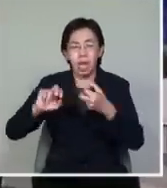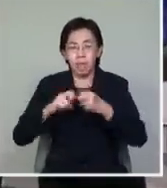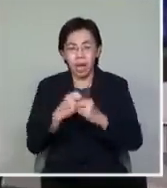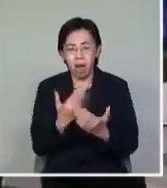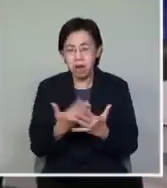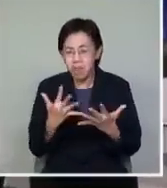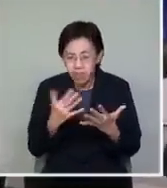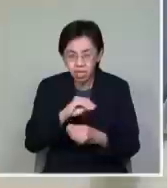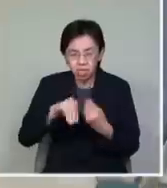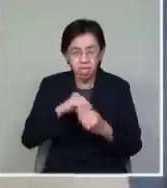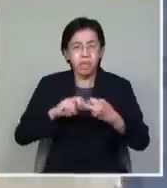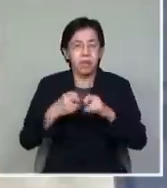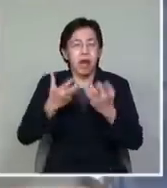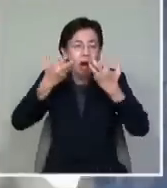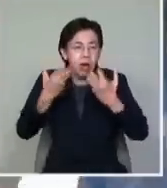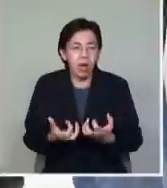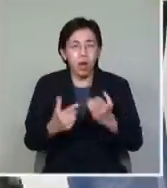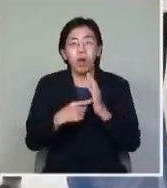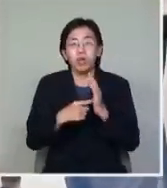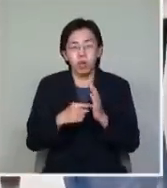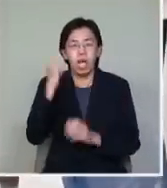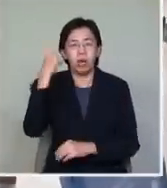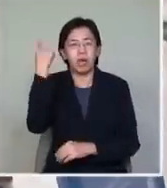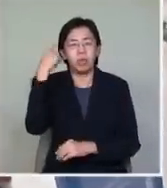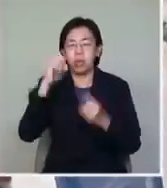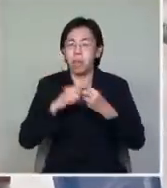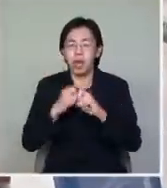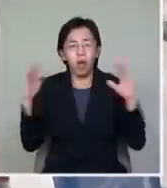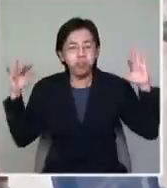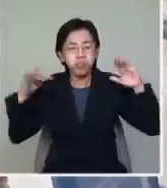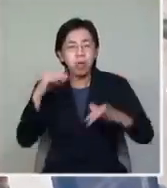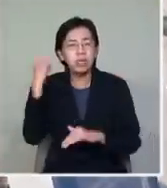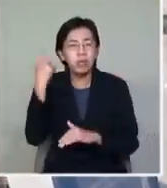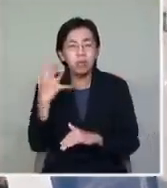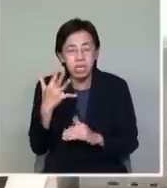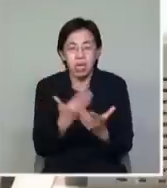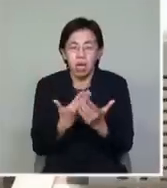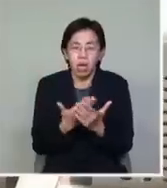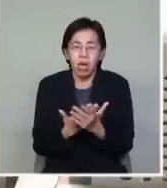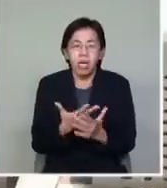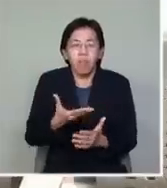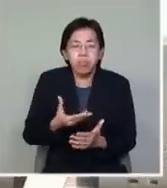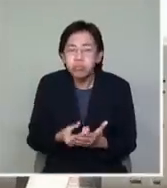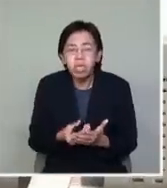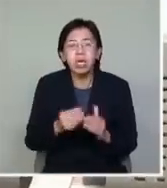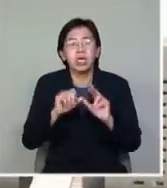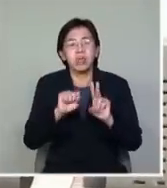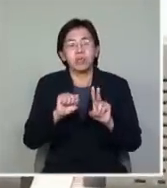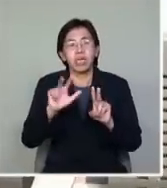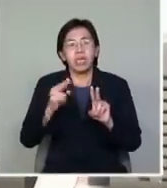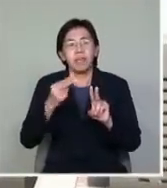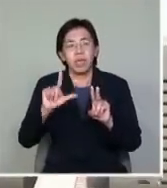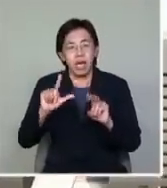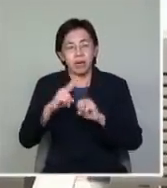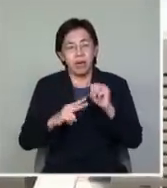าวิกฤตเศรษฐกิจครั้งใหญ่ที่สุดโดยเฉพาะภาคการท่องเที่ยวในภูมิภาคคาดว่าจะสูญเสียรายได้ไปประมาณ 230,000 ล้านดอ